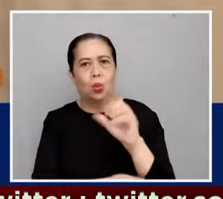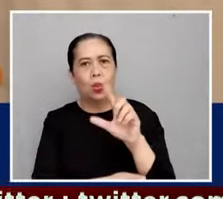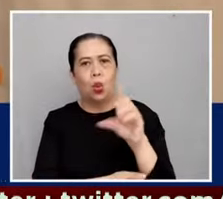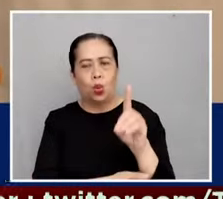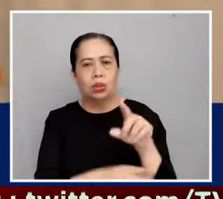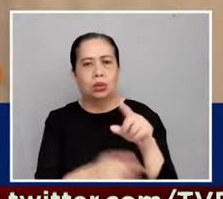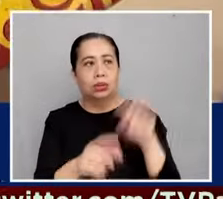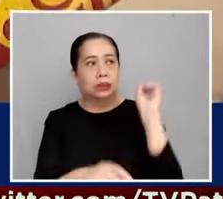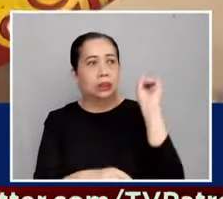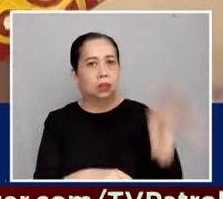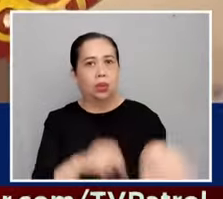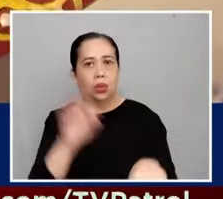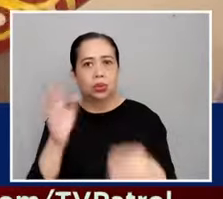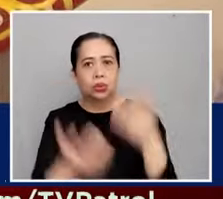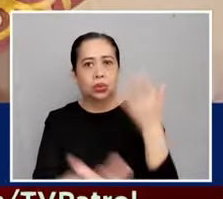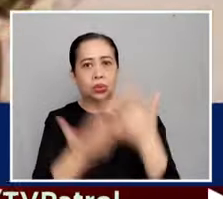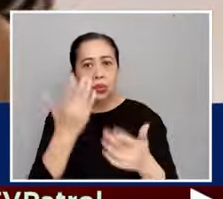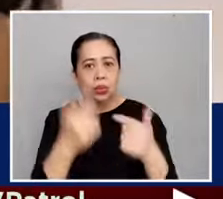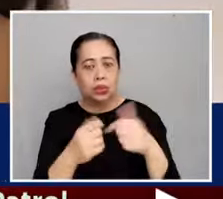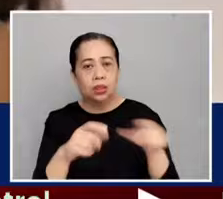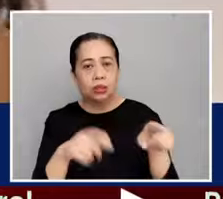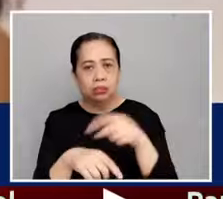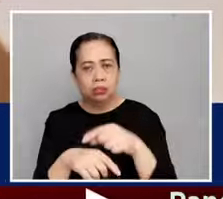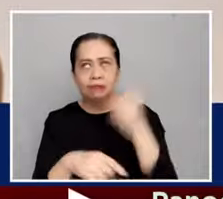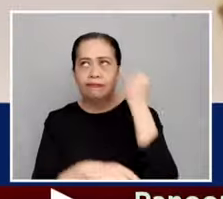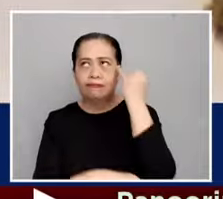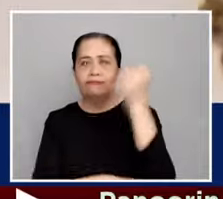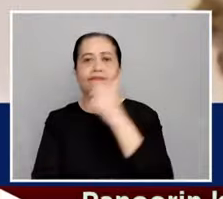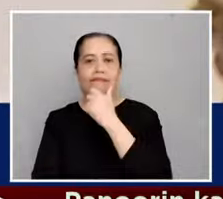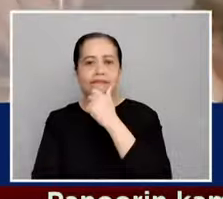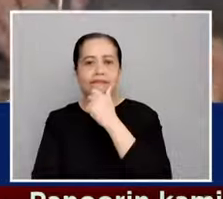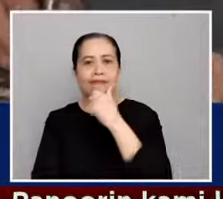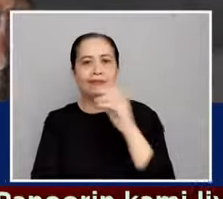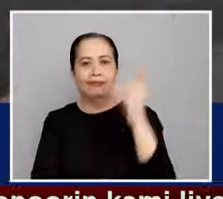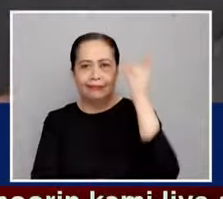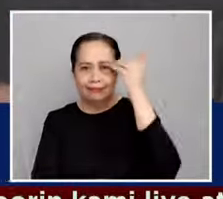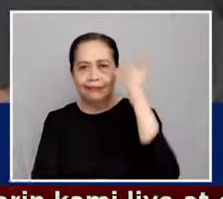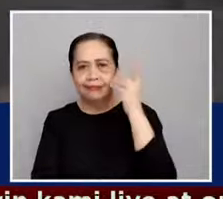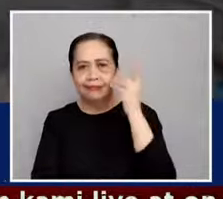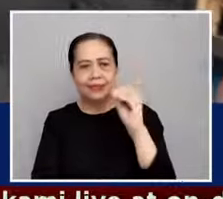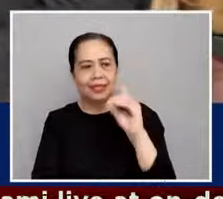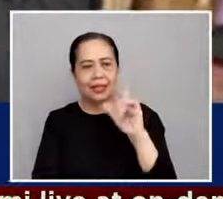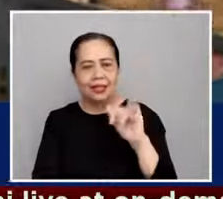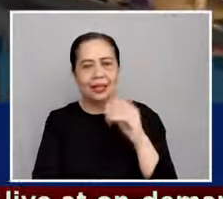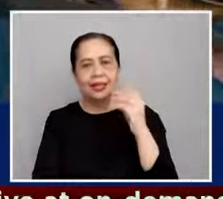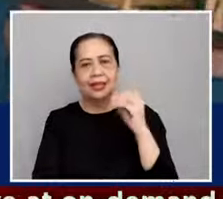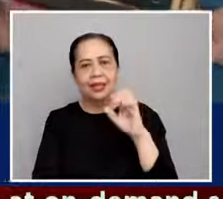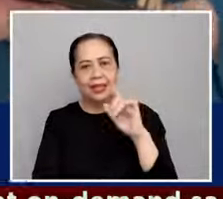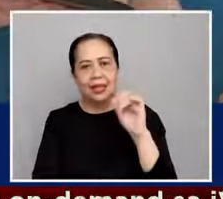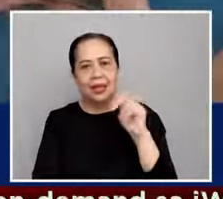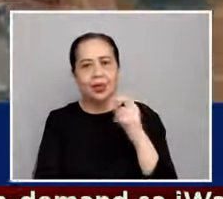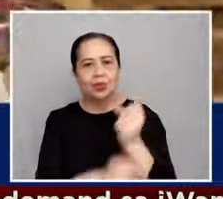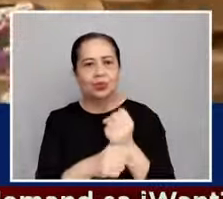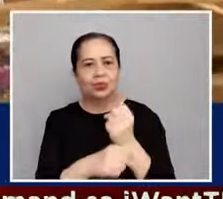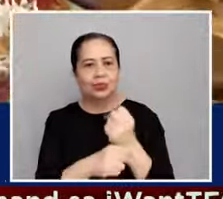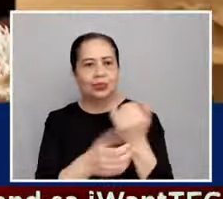na itapon o sunugin ang mga hulmahan, naisip ng grupo ni Dolly De Leon na gawin itong mga natatanging artwork.